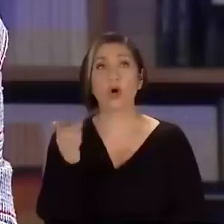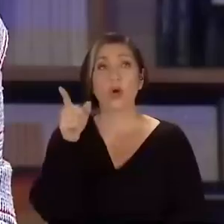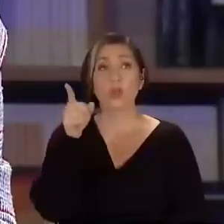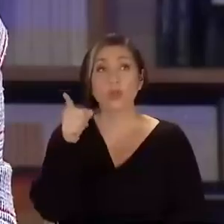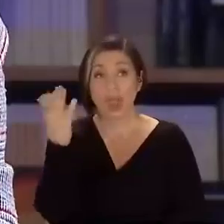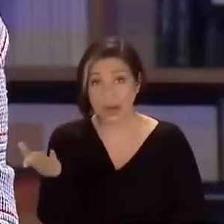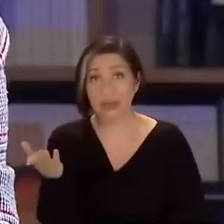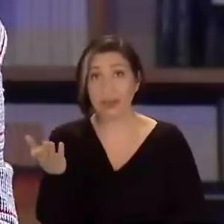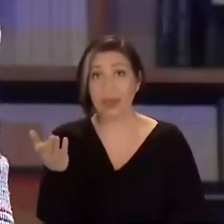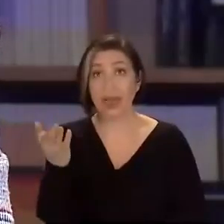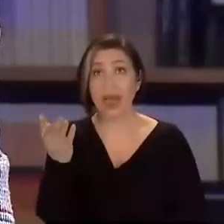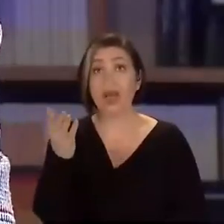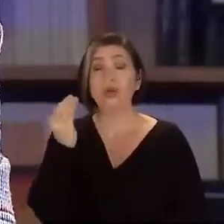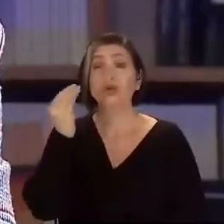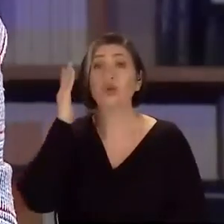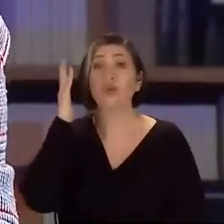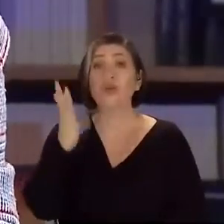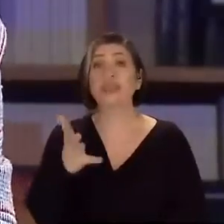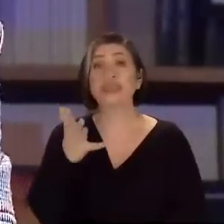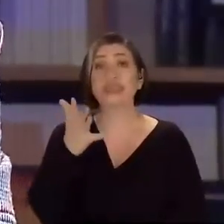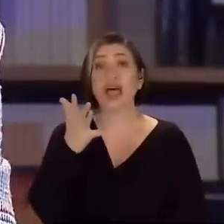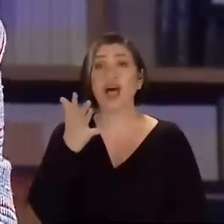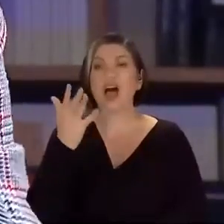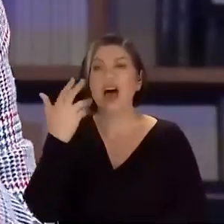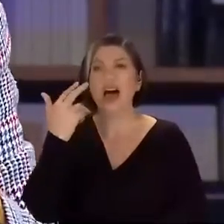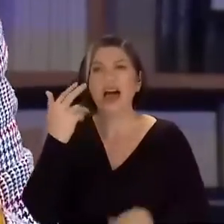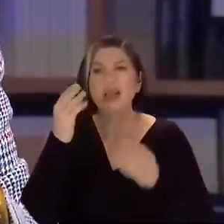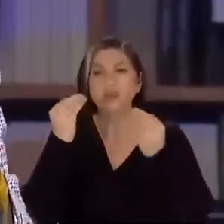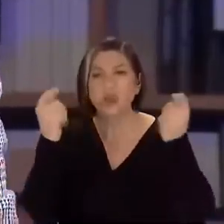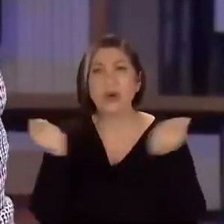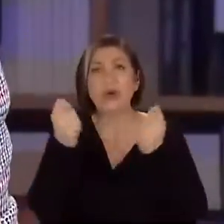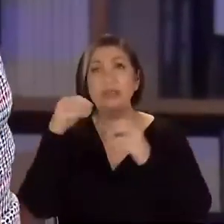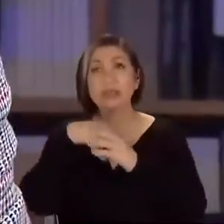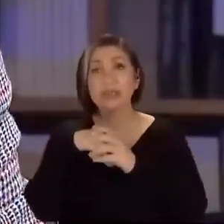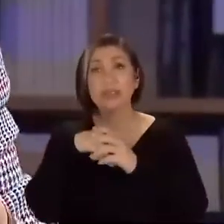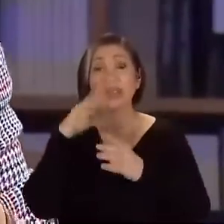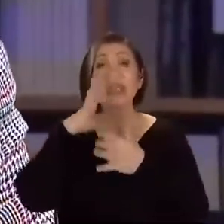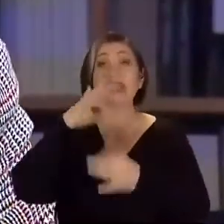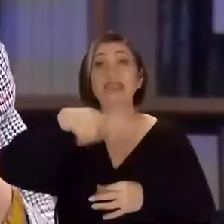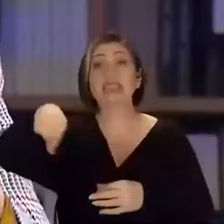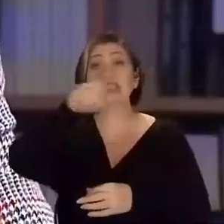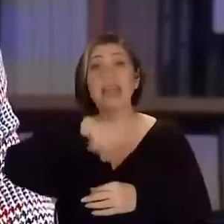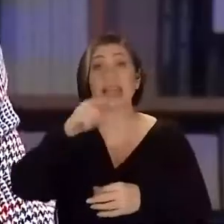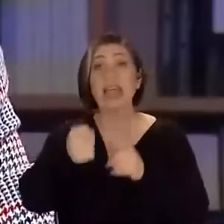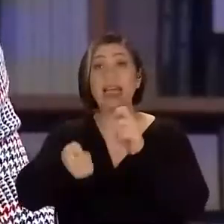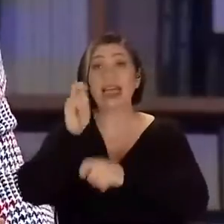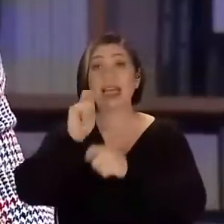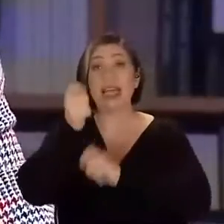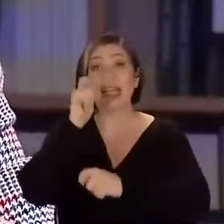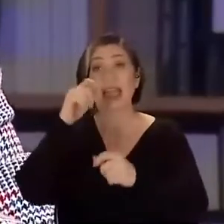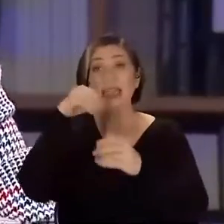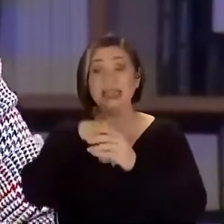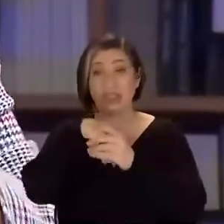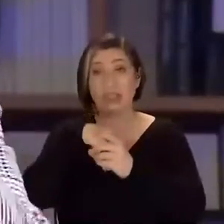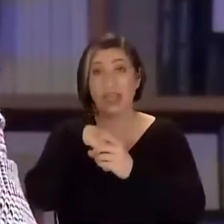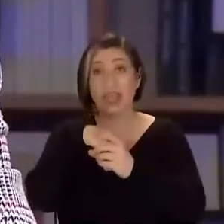Bunlar aşırı kâr edebilmek için, arsızca kâr edebilmek için insanları krediler